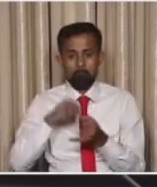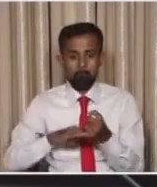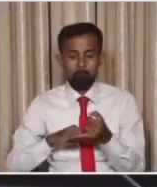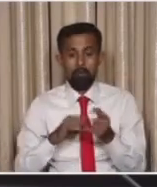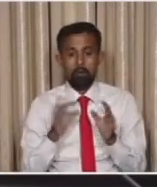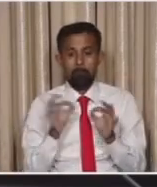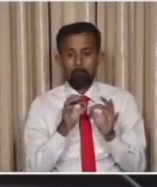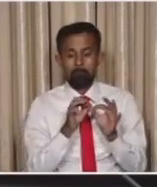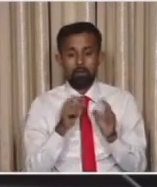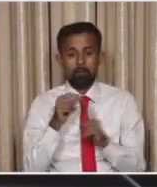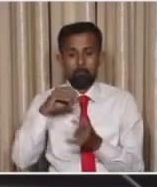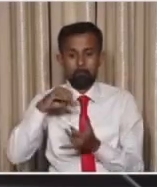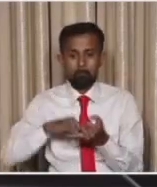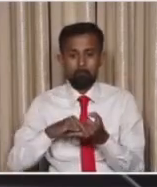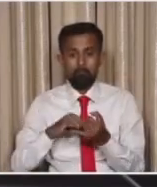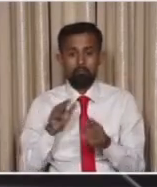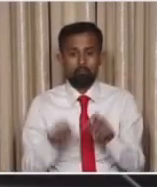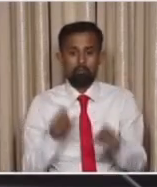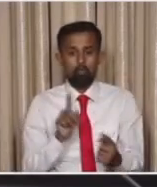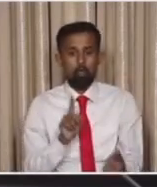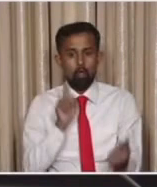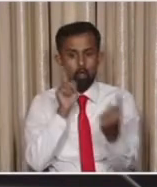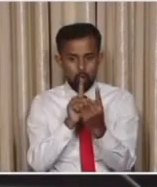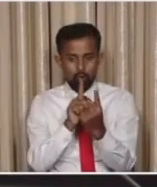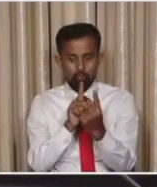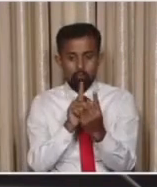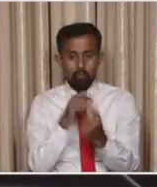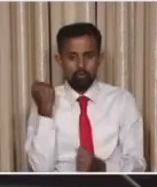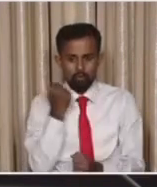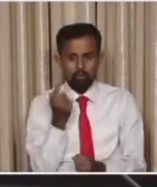මහජන හමුවීම් සඳහා ලබා ගන්නවා කියන එක.